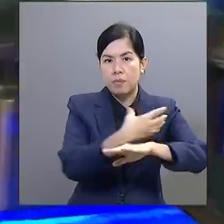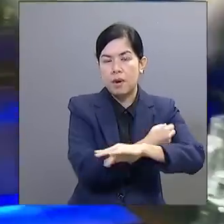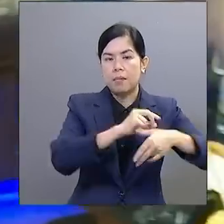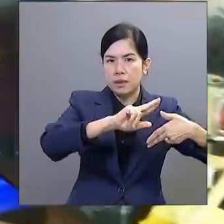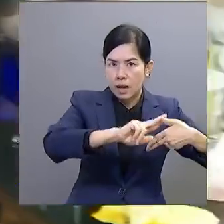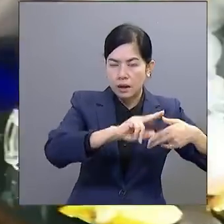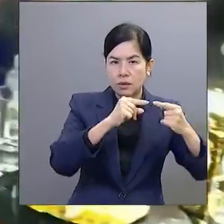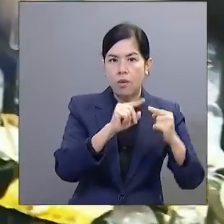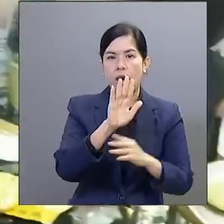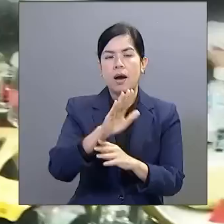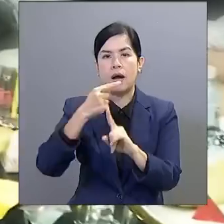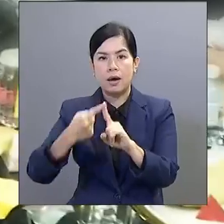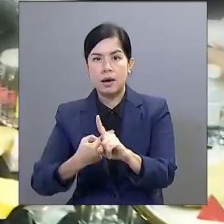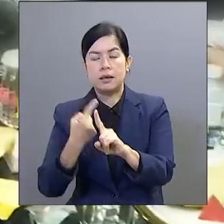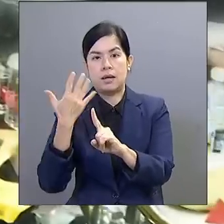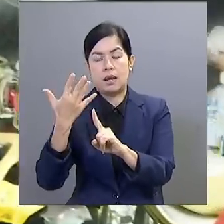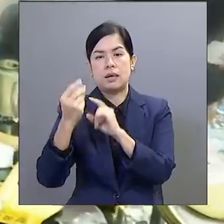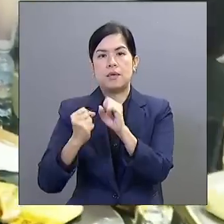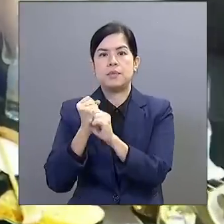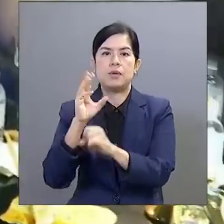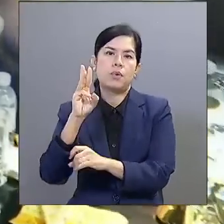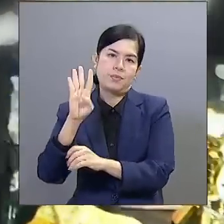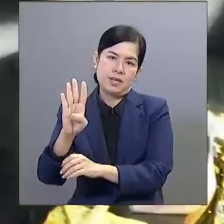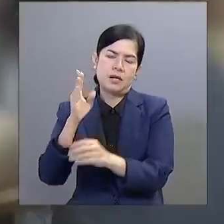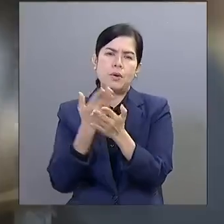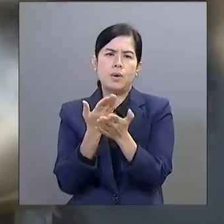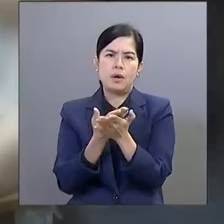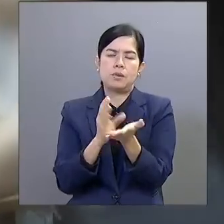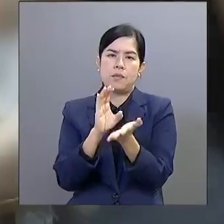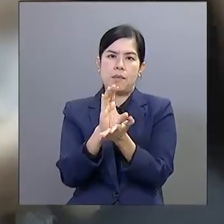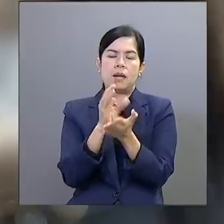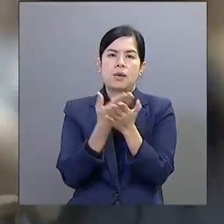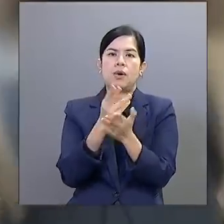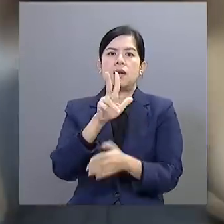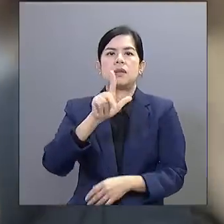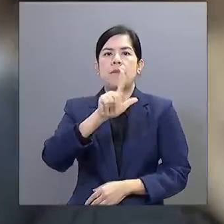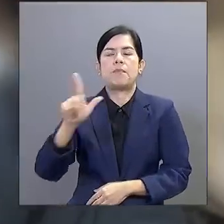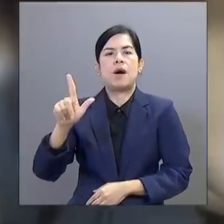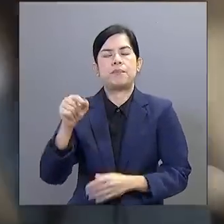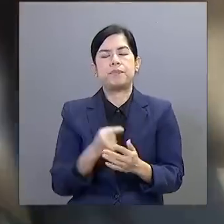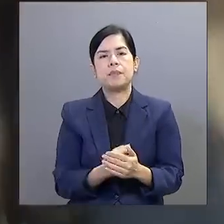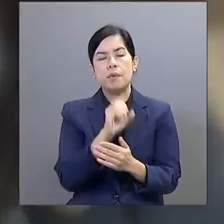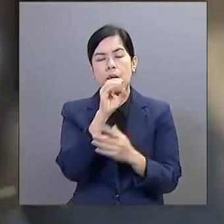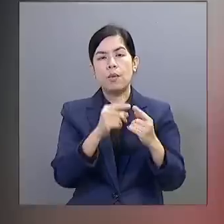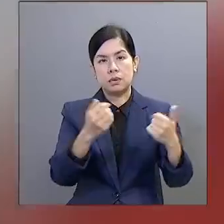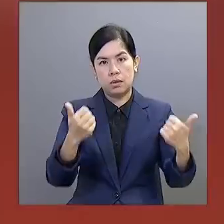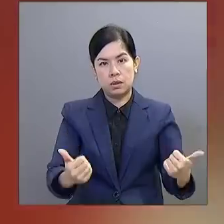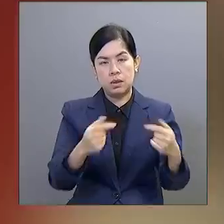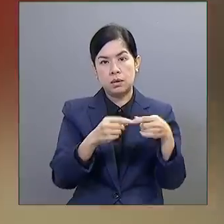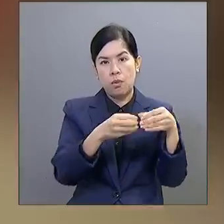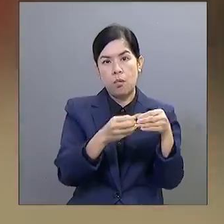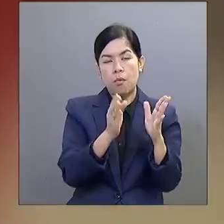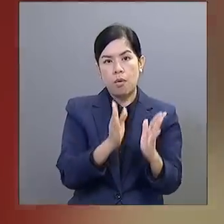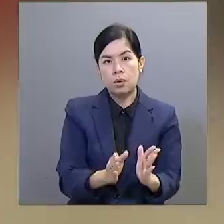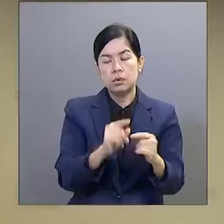พฤษภาคมปี2564ด้วยเงินจำนวน3ล้านบาทซึ่งตอนนี้เห็นบอกว่าคนในพรรคพลังประช